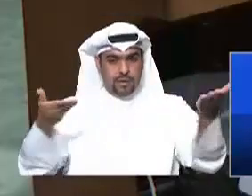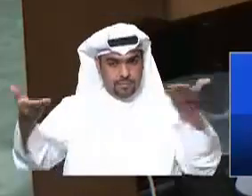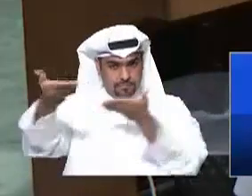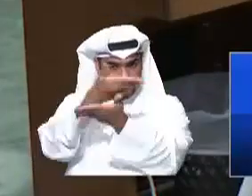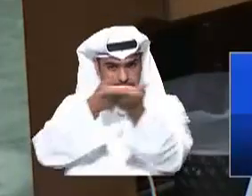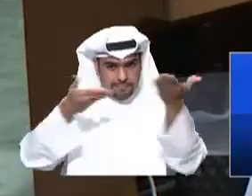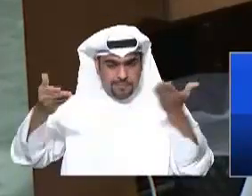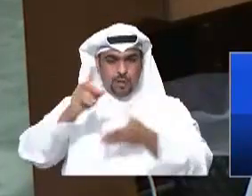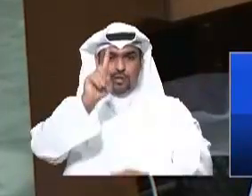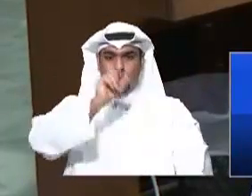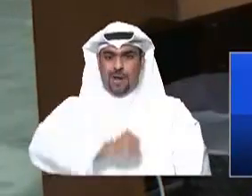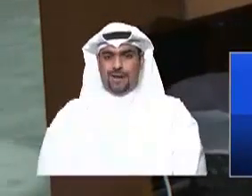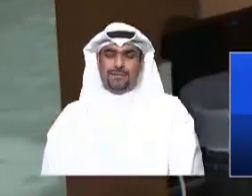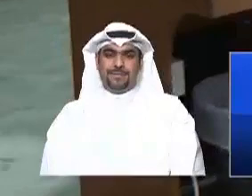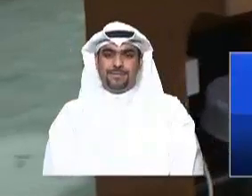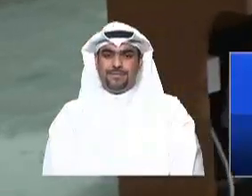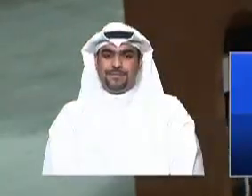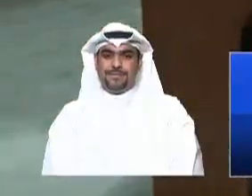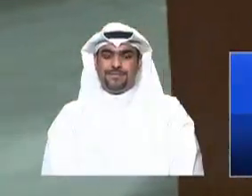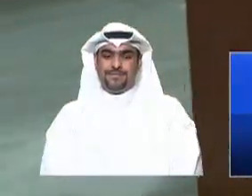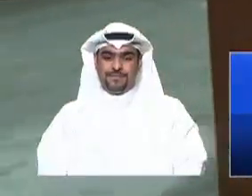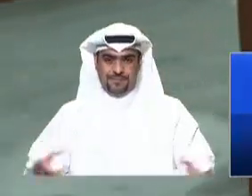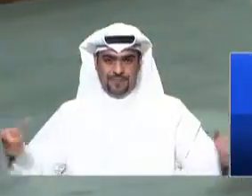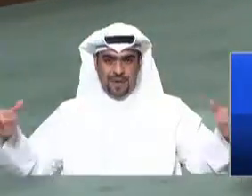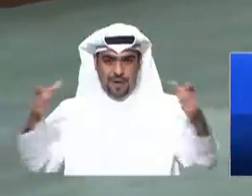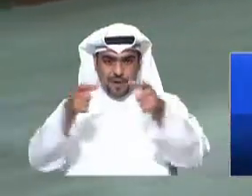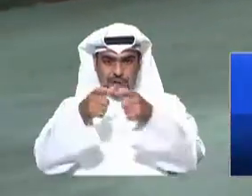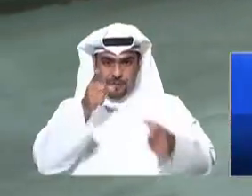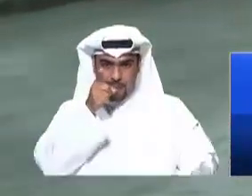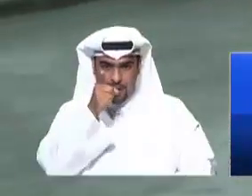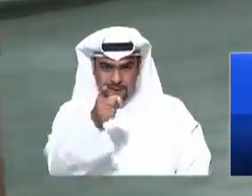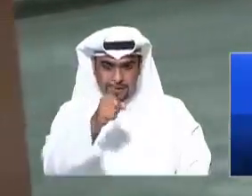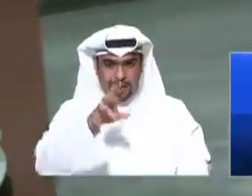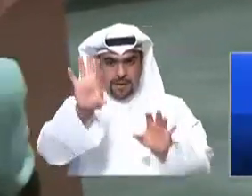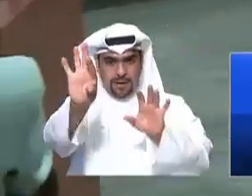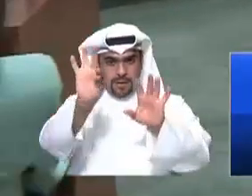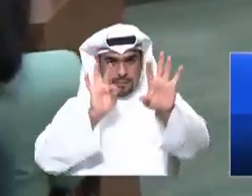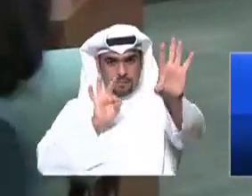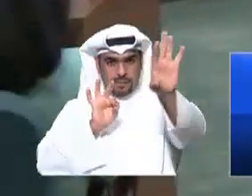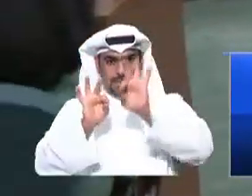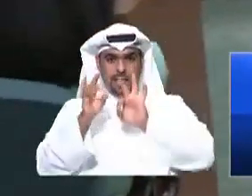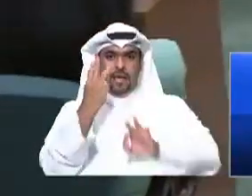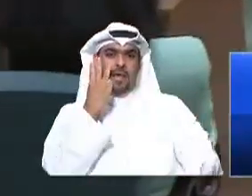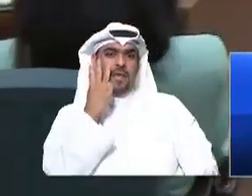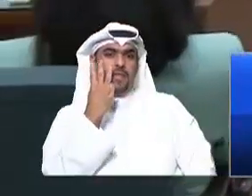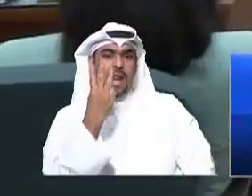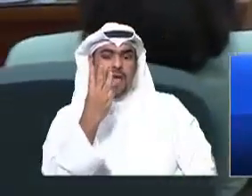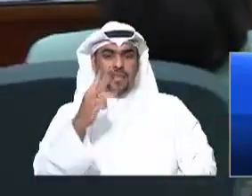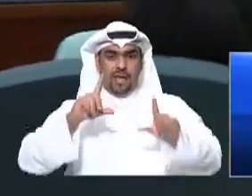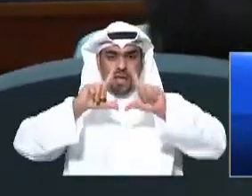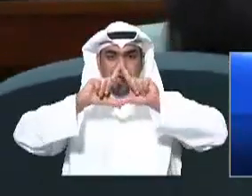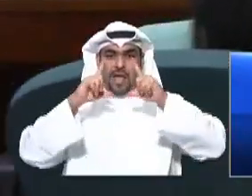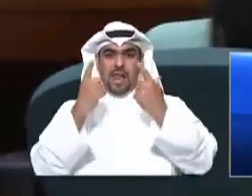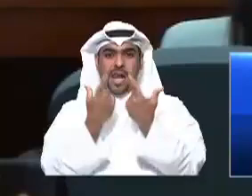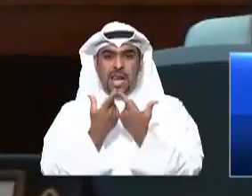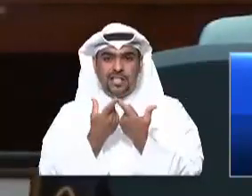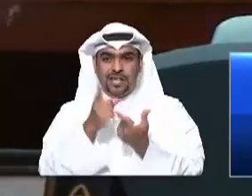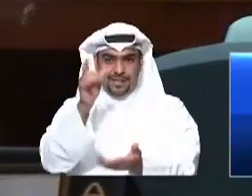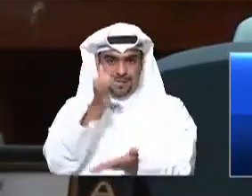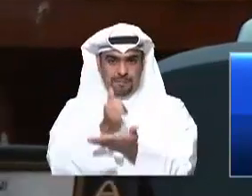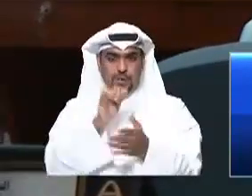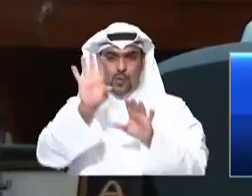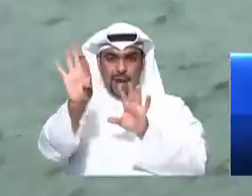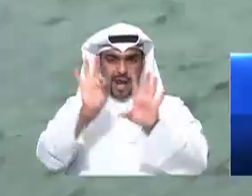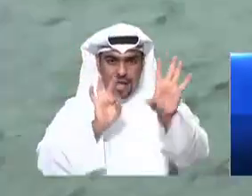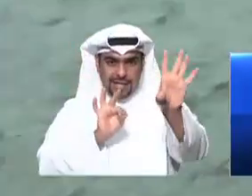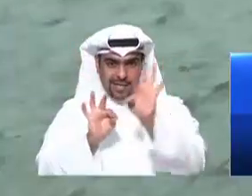المجلس. ومن خلال الجلسة أيضا تم اختيار 3 أعضاء للجنة المختارين، فهد العبد الجادر وناصر